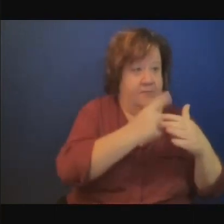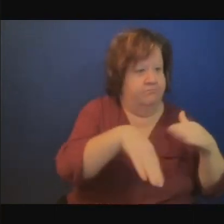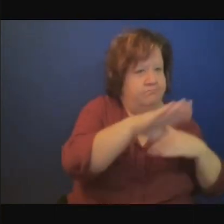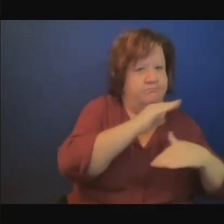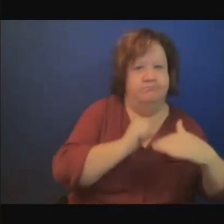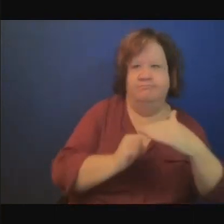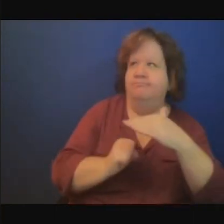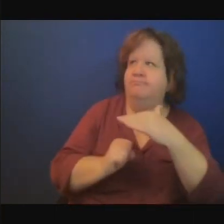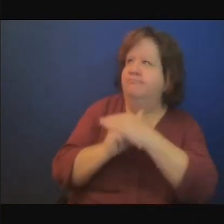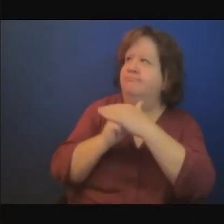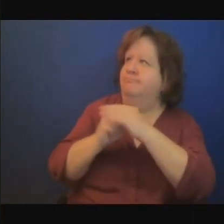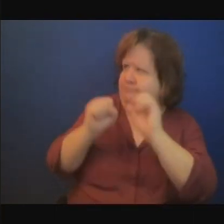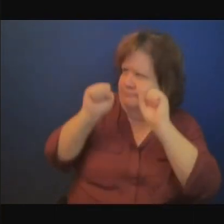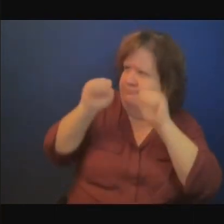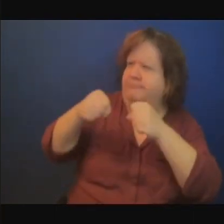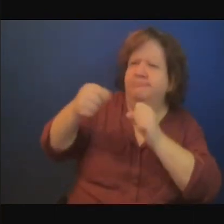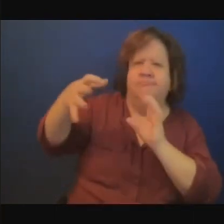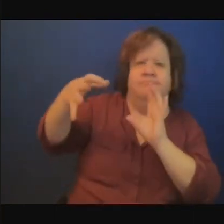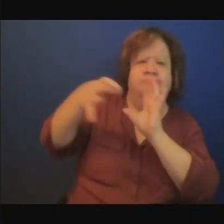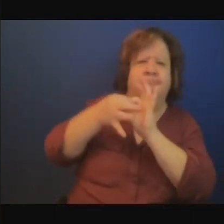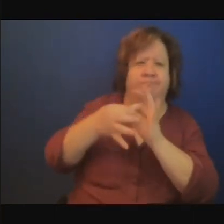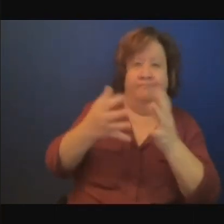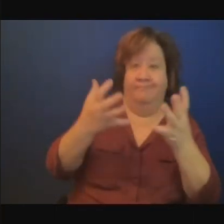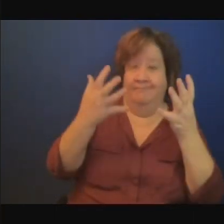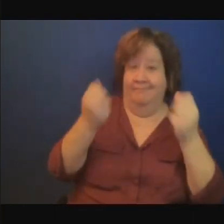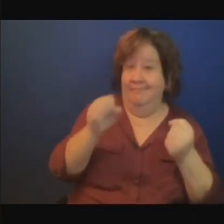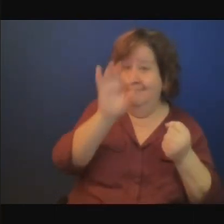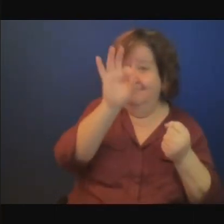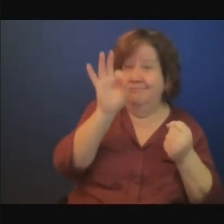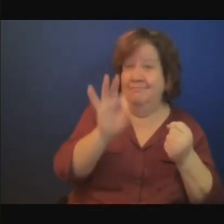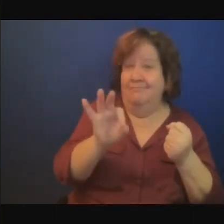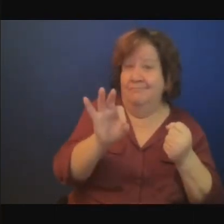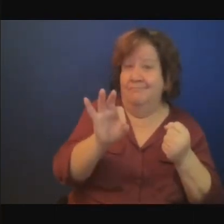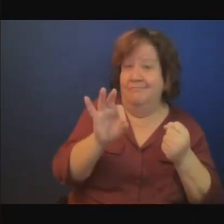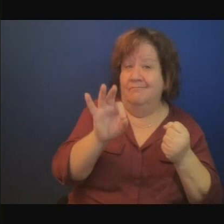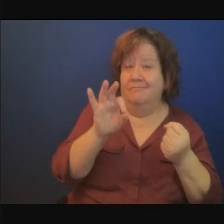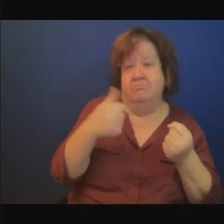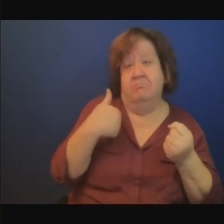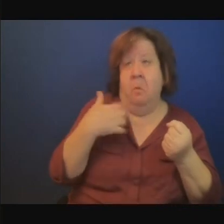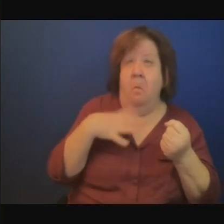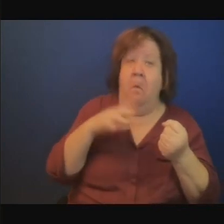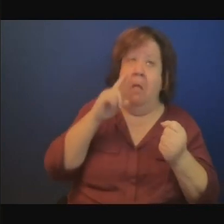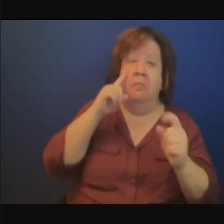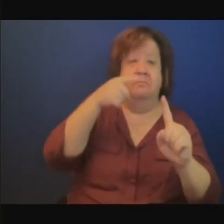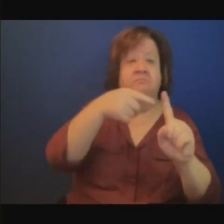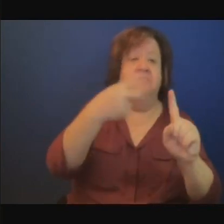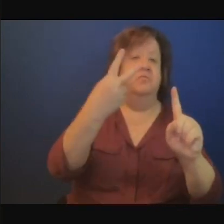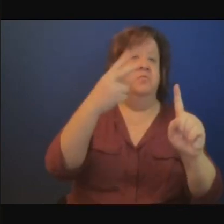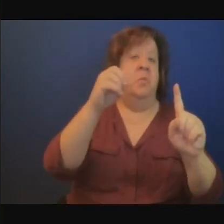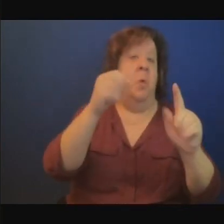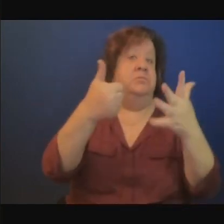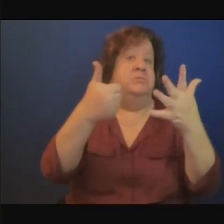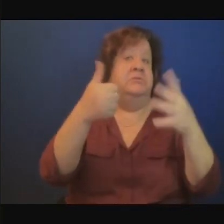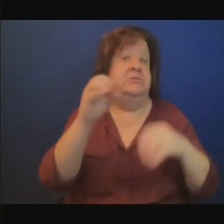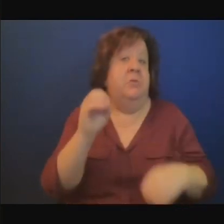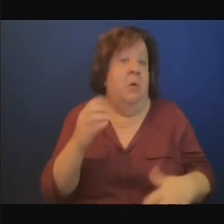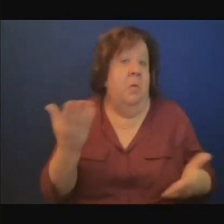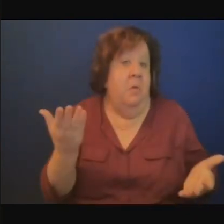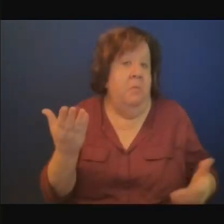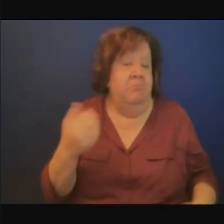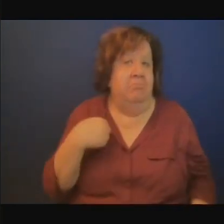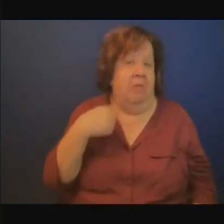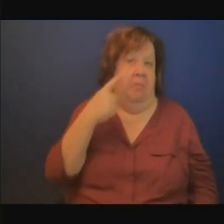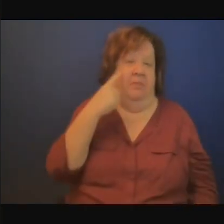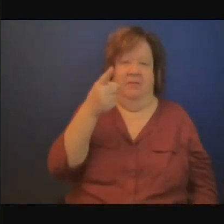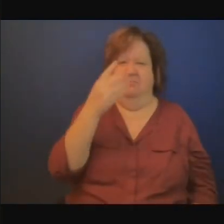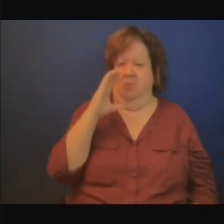D'ici à, je crois que c'est 2060, j'étais en ce